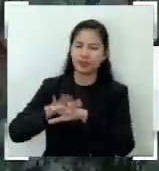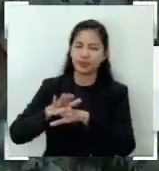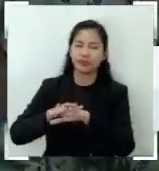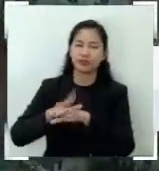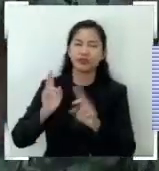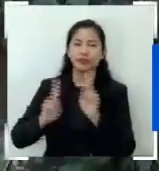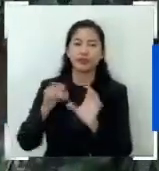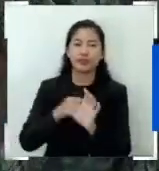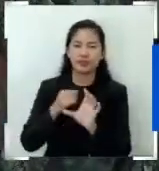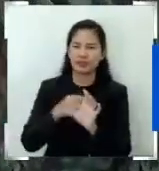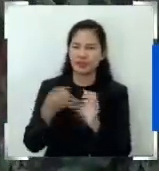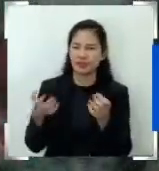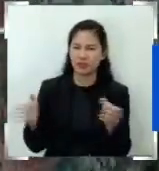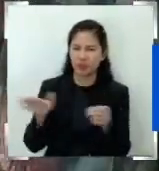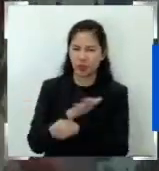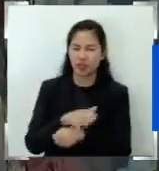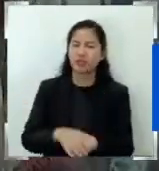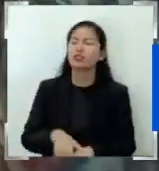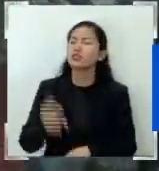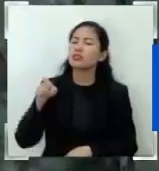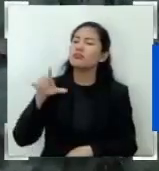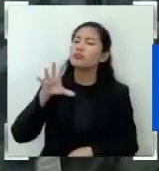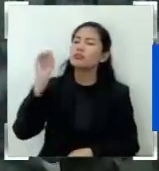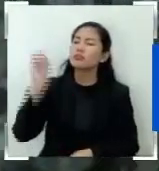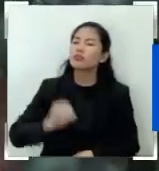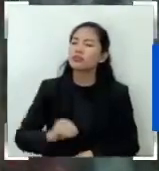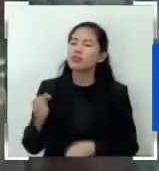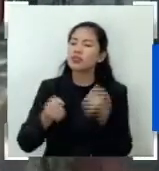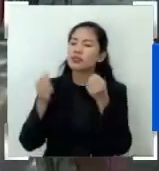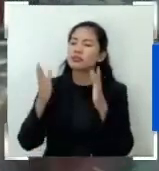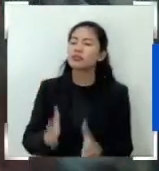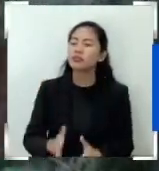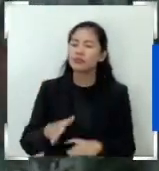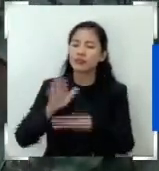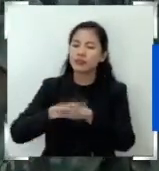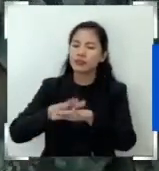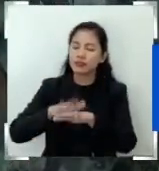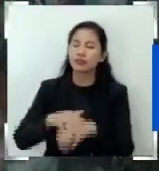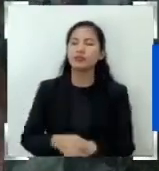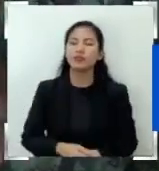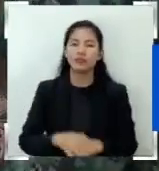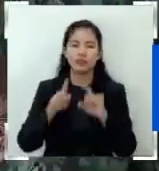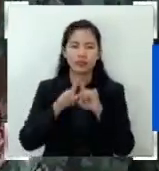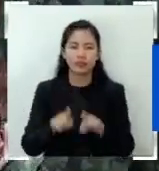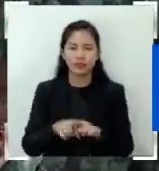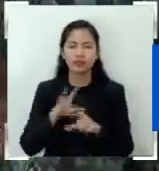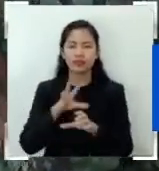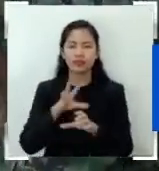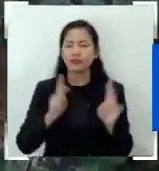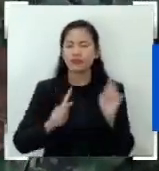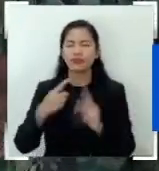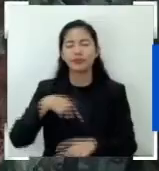Yung ating panuntutunan po dyan, 50%. Kaya nga yung mga drivers po, kasama yung kanilang mga pasahero, pinapakiusapan po